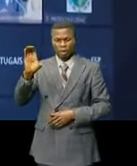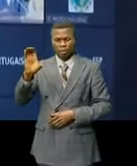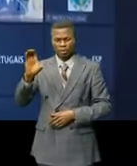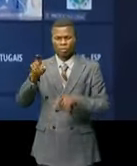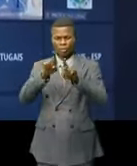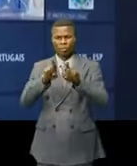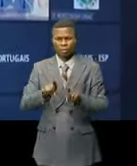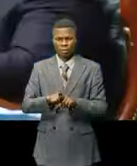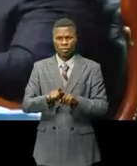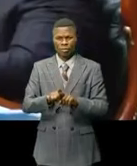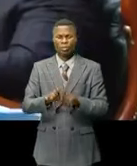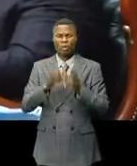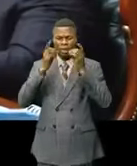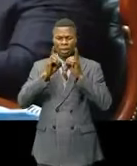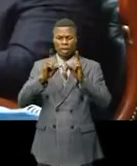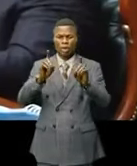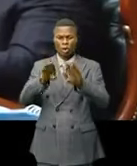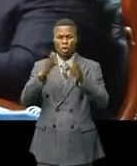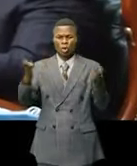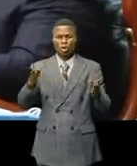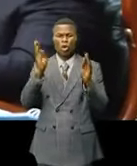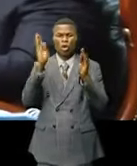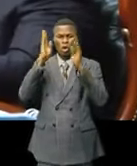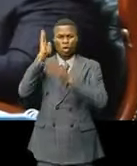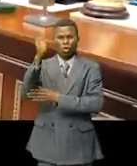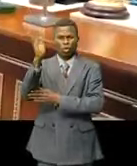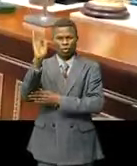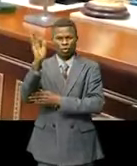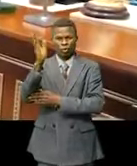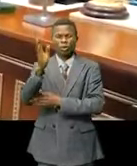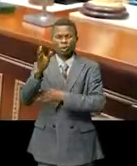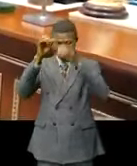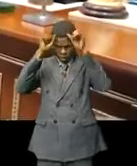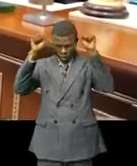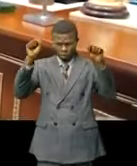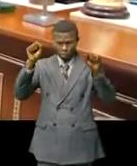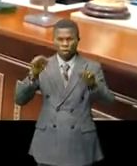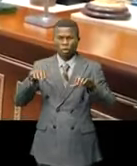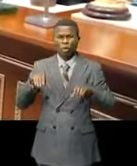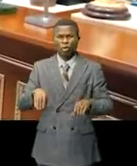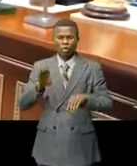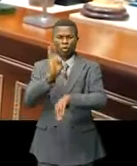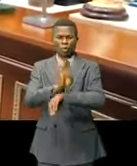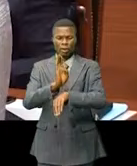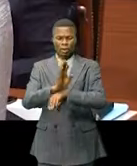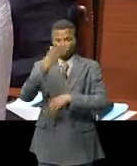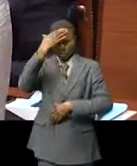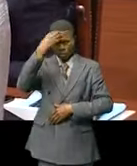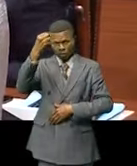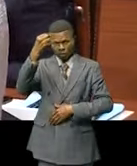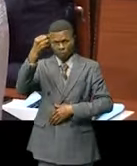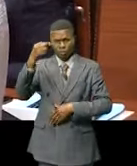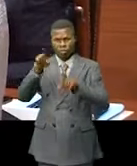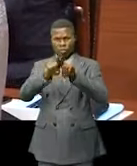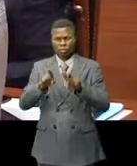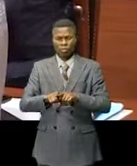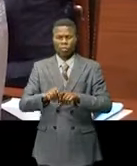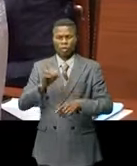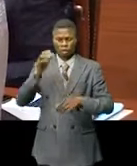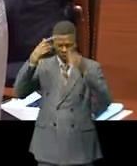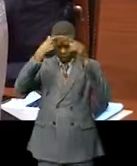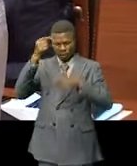premier, bien avant le discours d'ouverture de la conférence par le président de la République du Congo et président en exercice de la CEAC, Denis